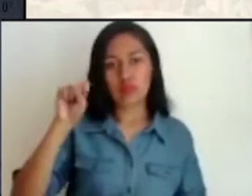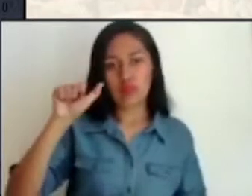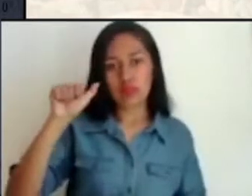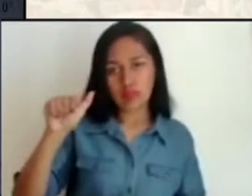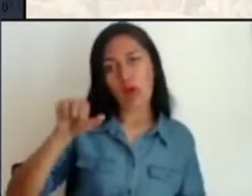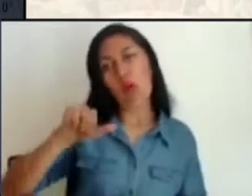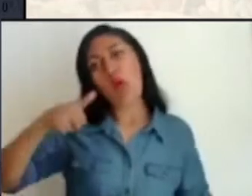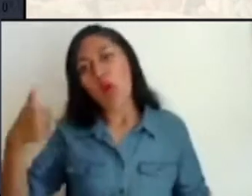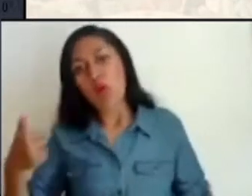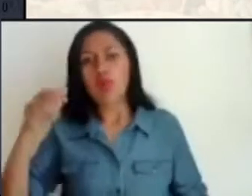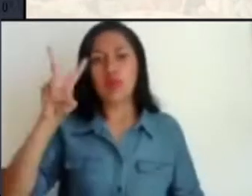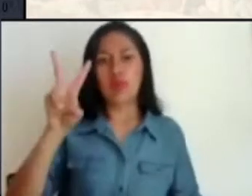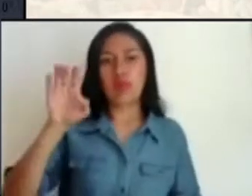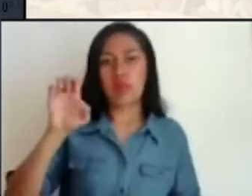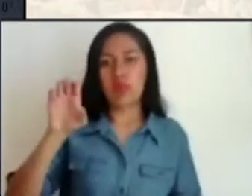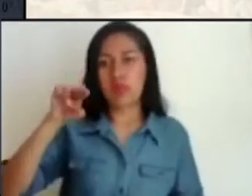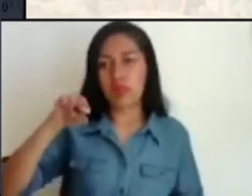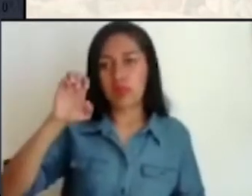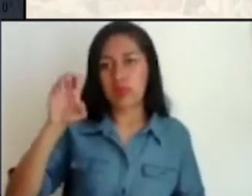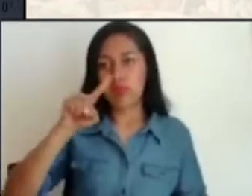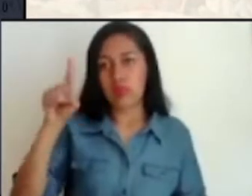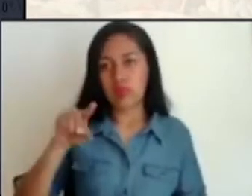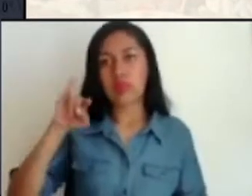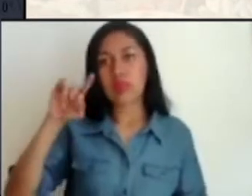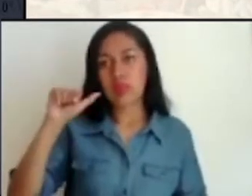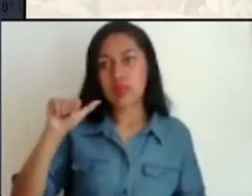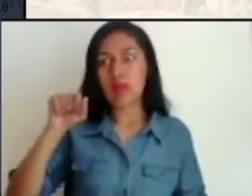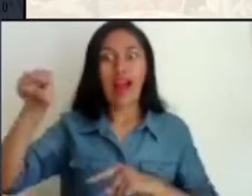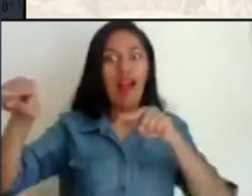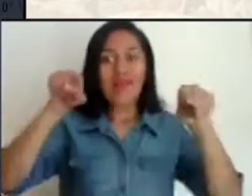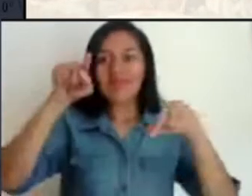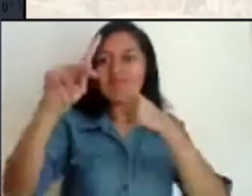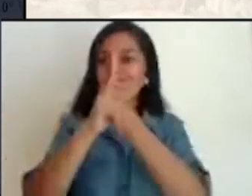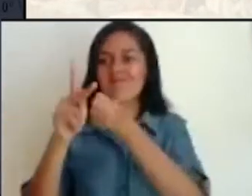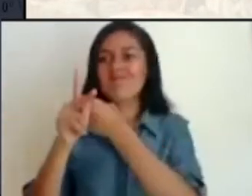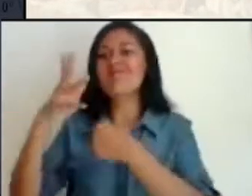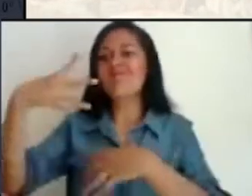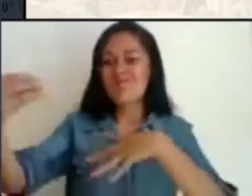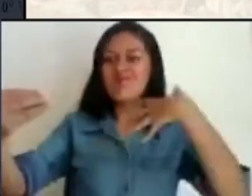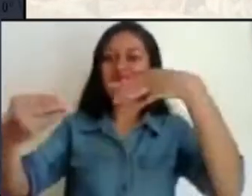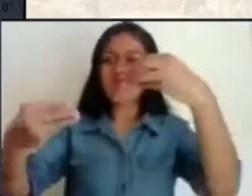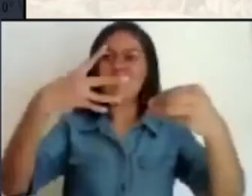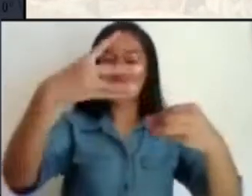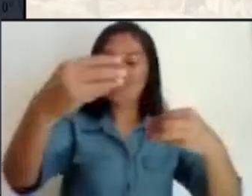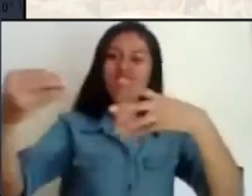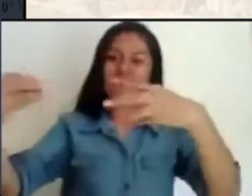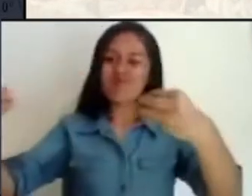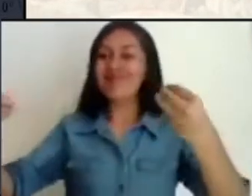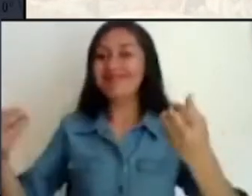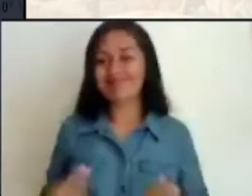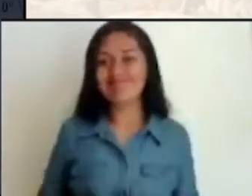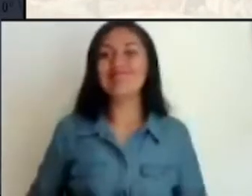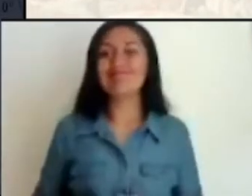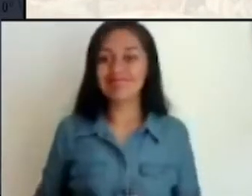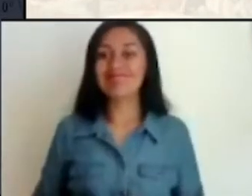aprì allora continuò per secoli, contrapponendo l'ipotesi contagionista a quella